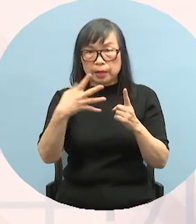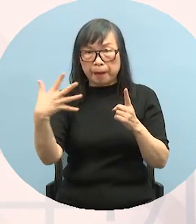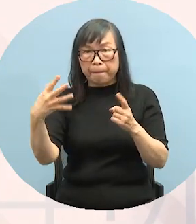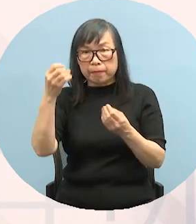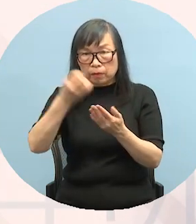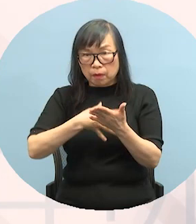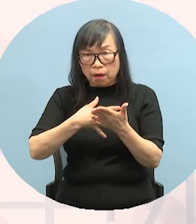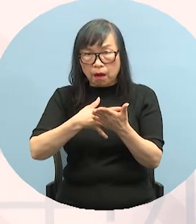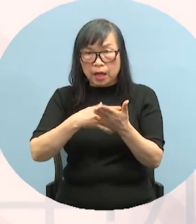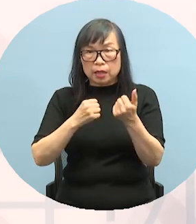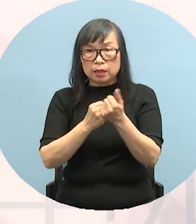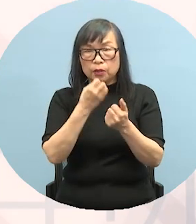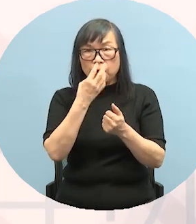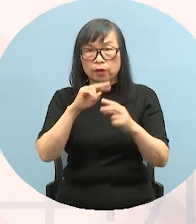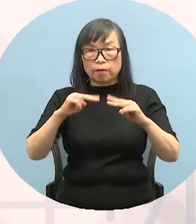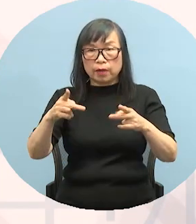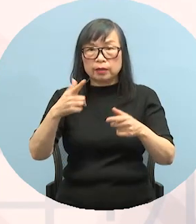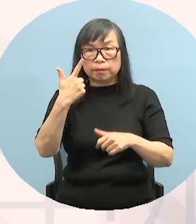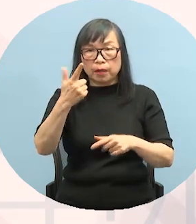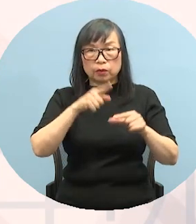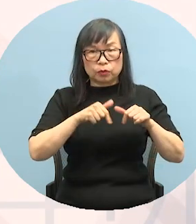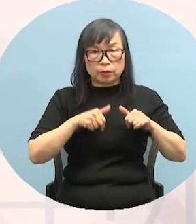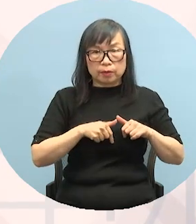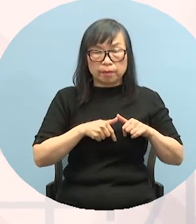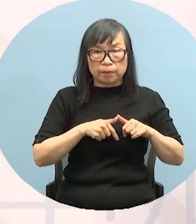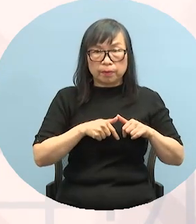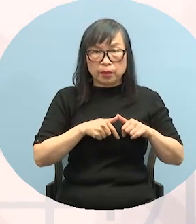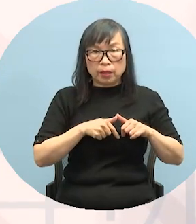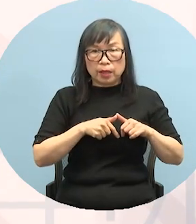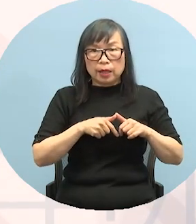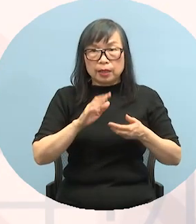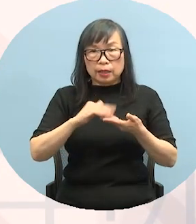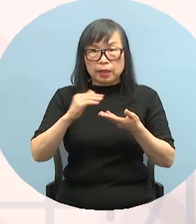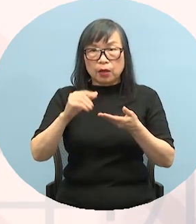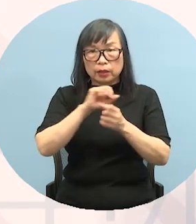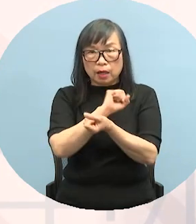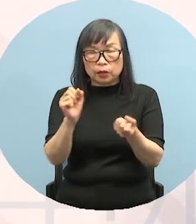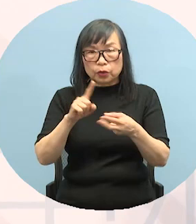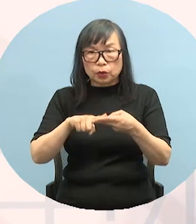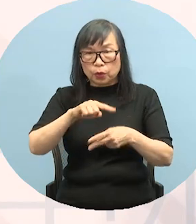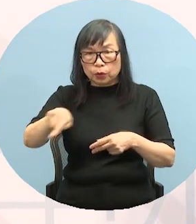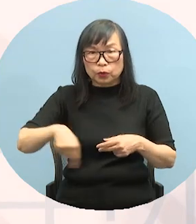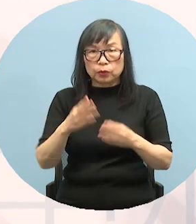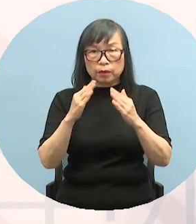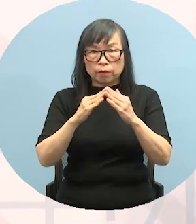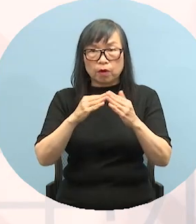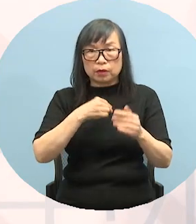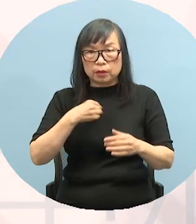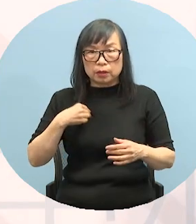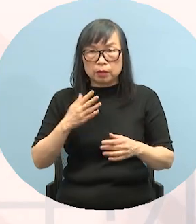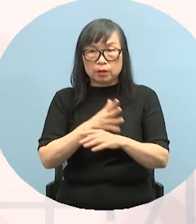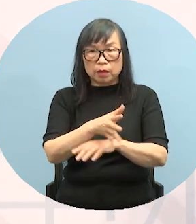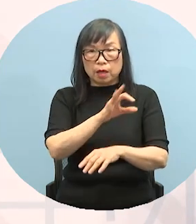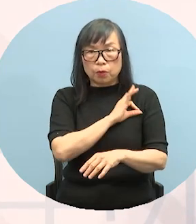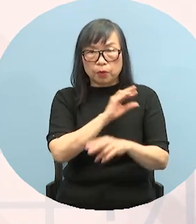要》中支持香港发展的8个中心，或者彻底解决土地、房屋、医疗